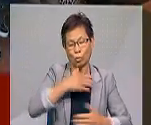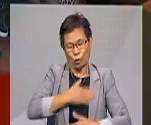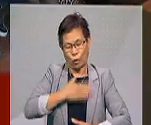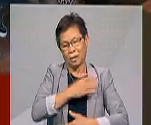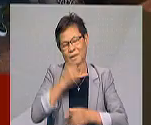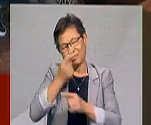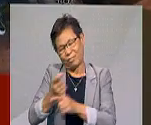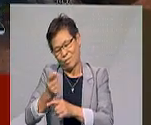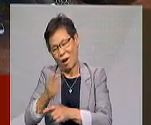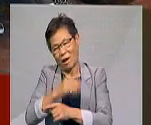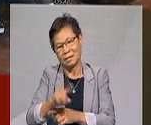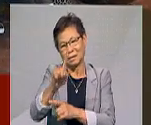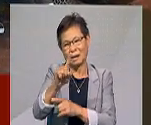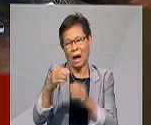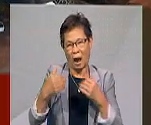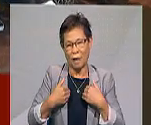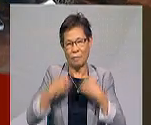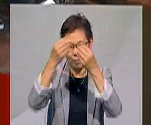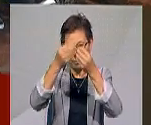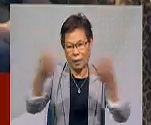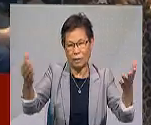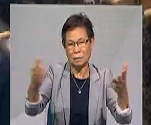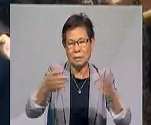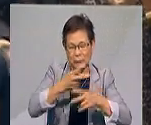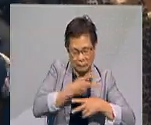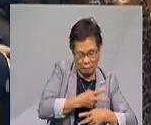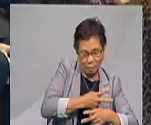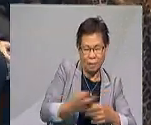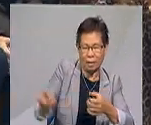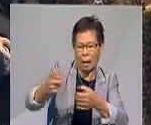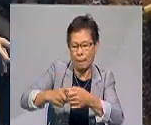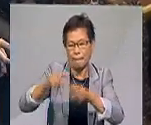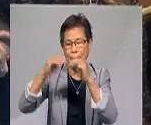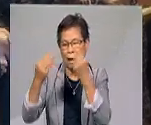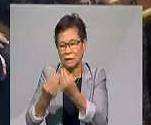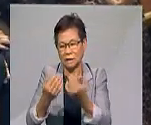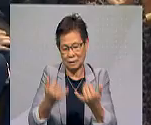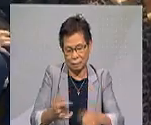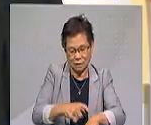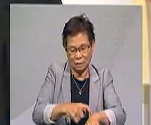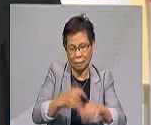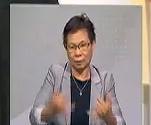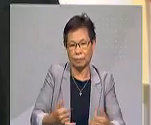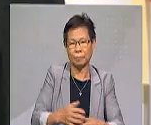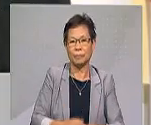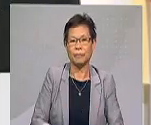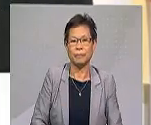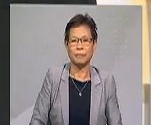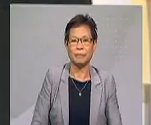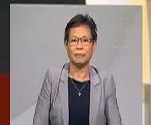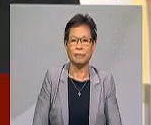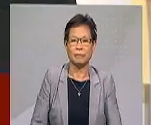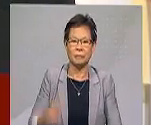humor, namun ia juga syarat mengandungi mesej tersirat berkenaan masyarakat zaman kini. Memang Kak Nama pun tak